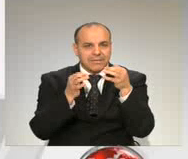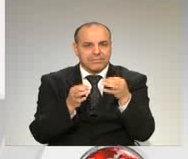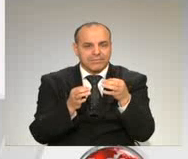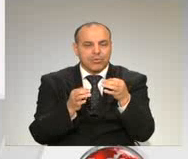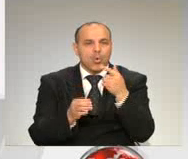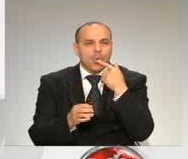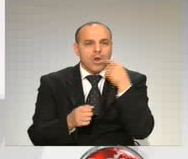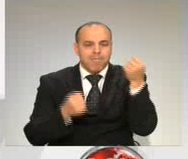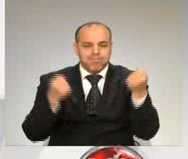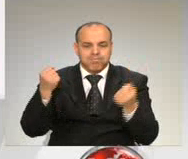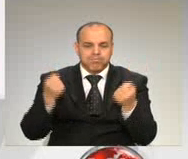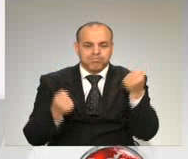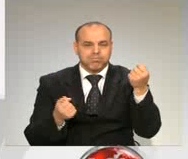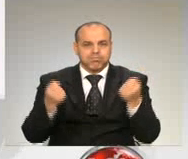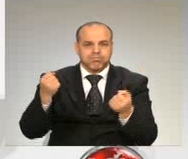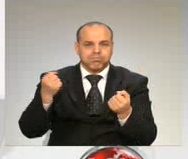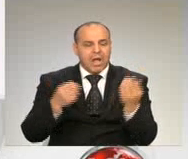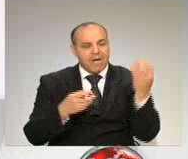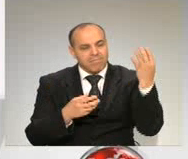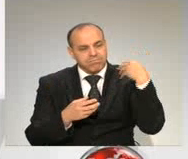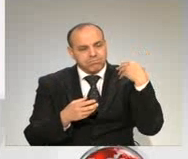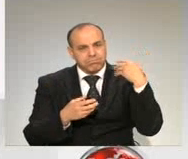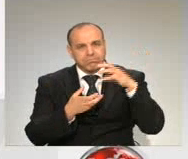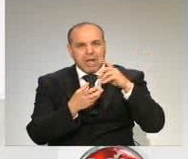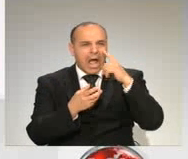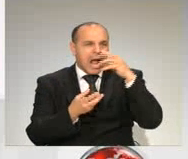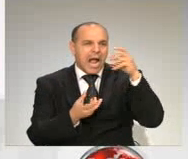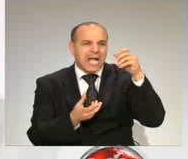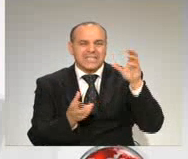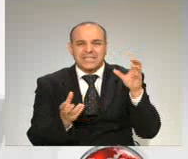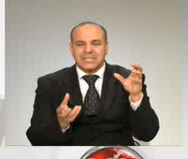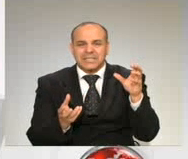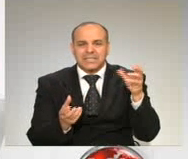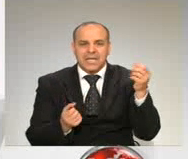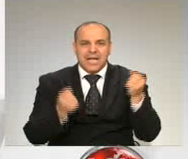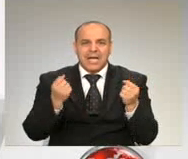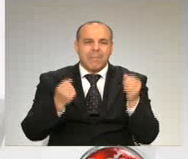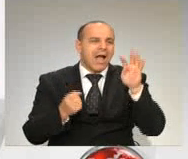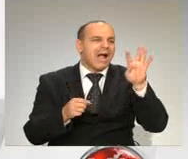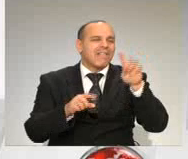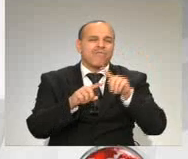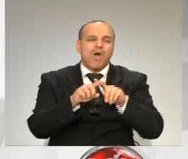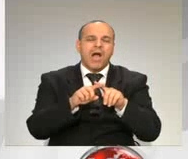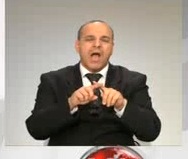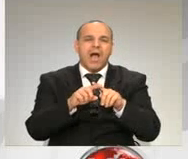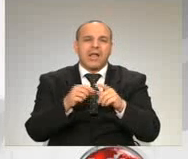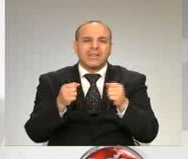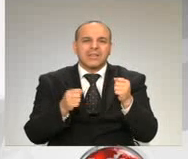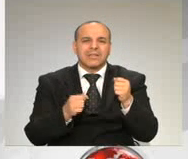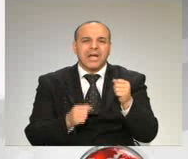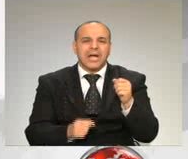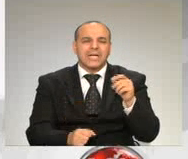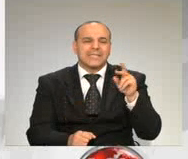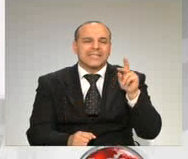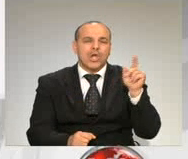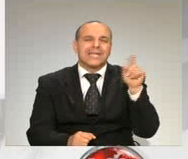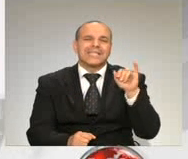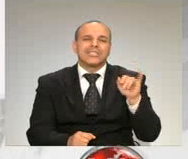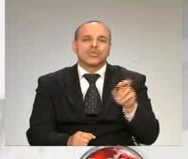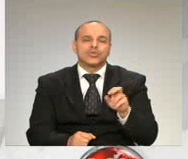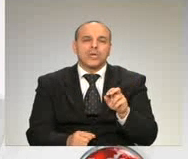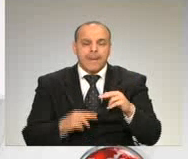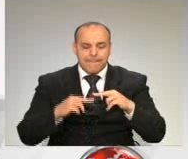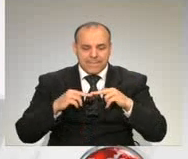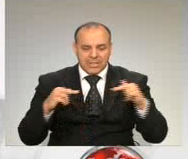في اصطدام شاحنة ثقيلة محملة بقوارير غاز منزلي بسيارة رباعية الدفع من نوع ديم، وذلك على